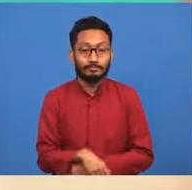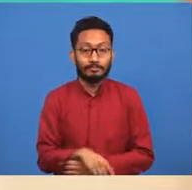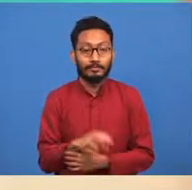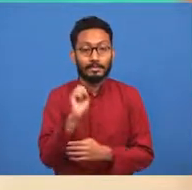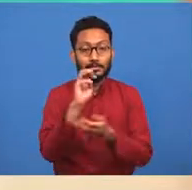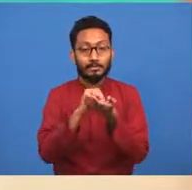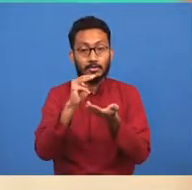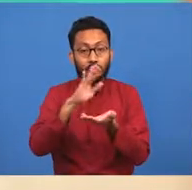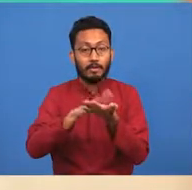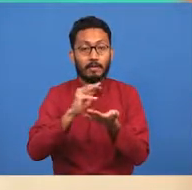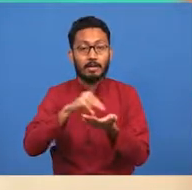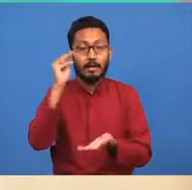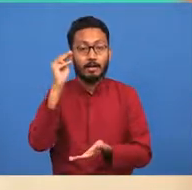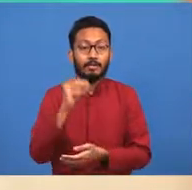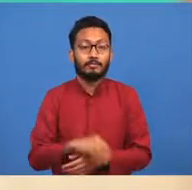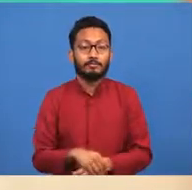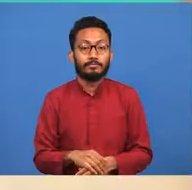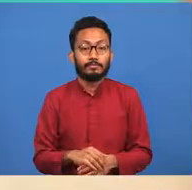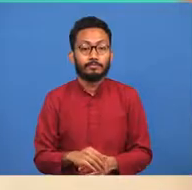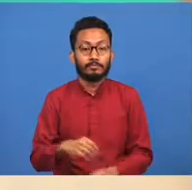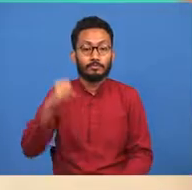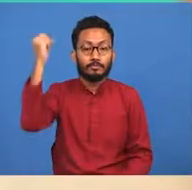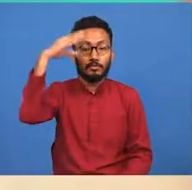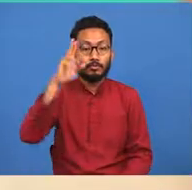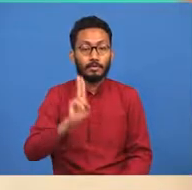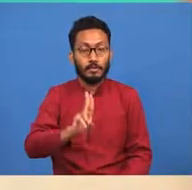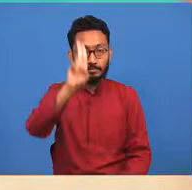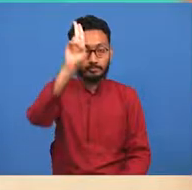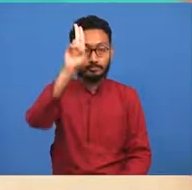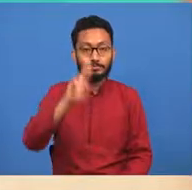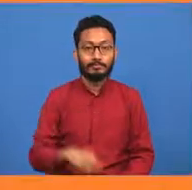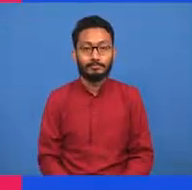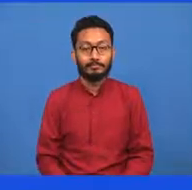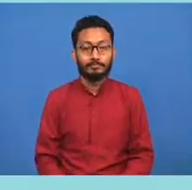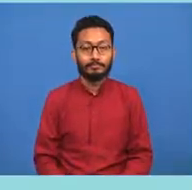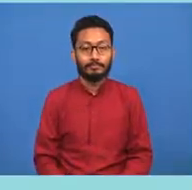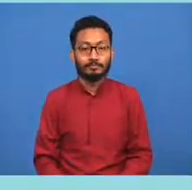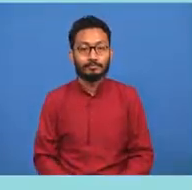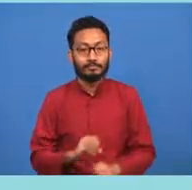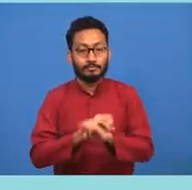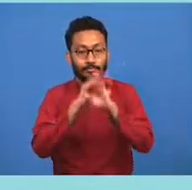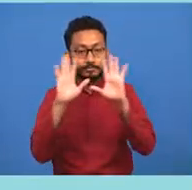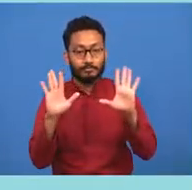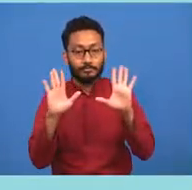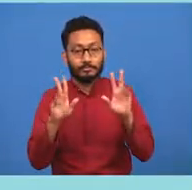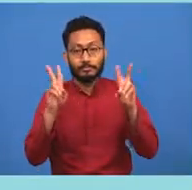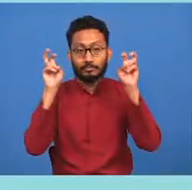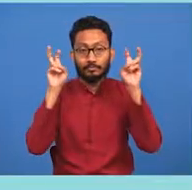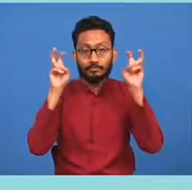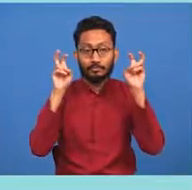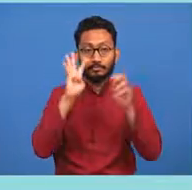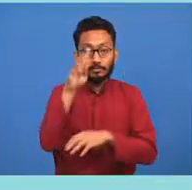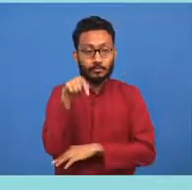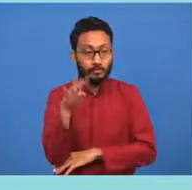Lumpur. Pada pembelajaran kali ini, cikgu akan menerangkan tajuk 4.2